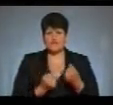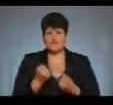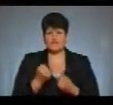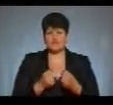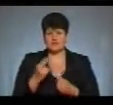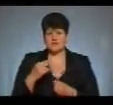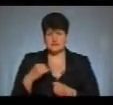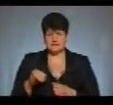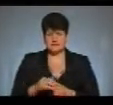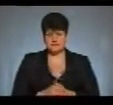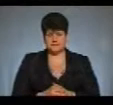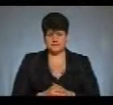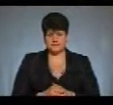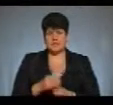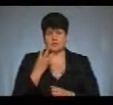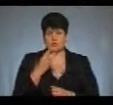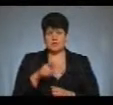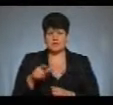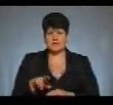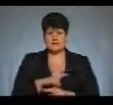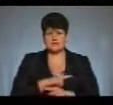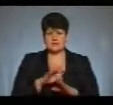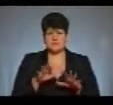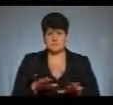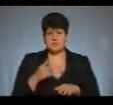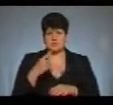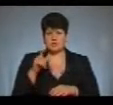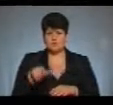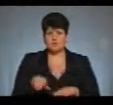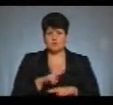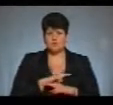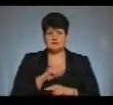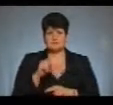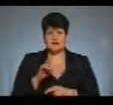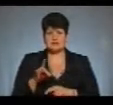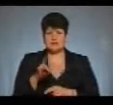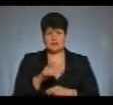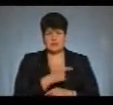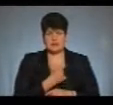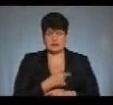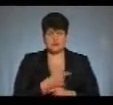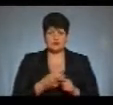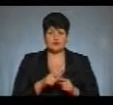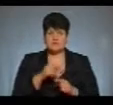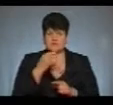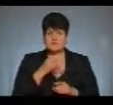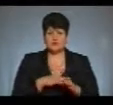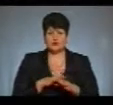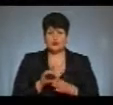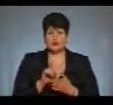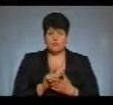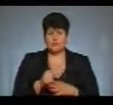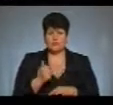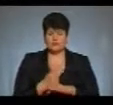Нацполіції області Сергій Крета. Троє людей загинули на місці. Одна людина померла в Збаразькій районній лікарні. Про це повідомив виконувач обов'язків